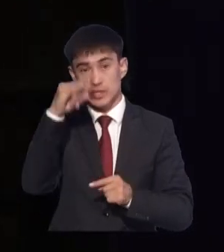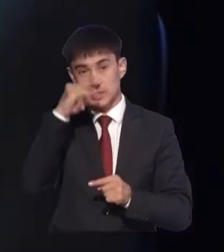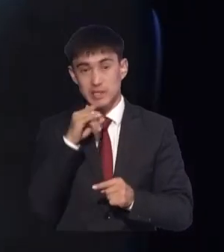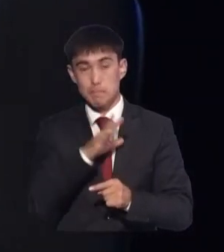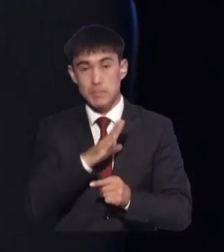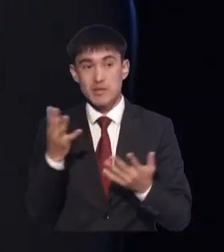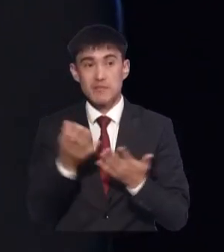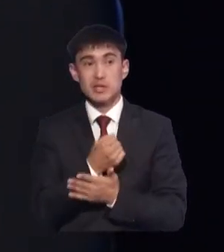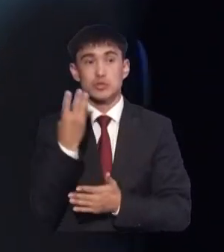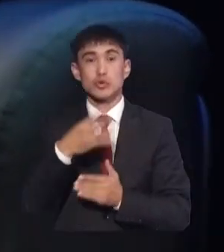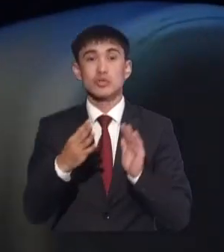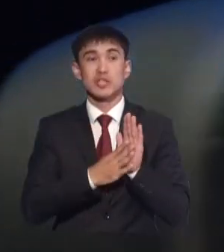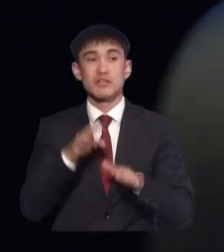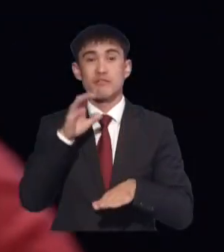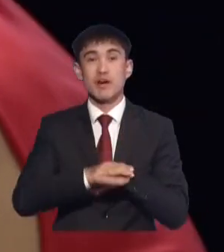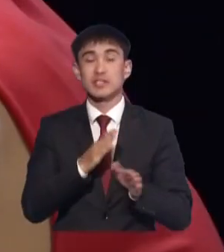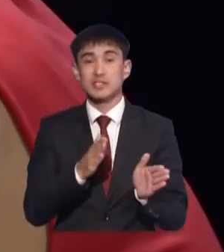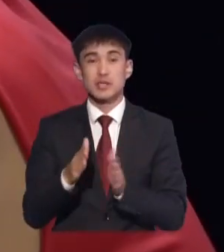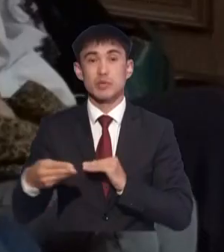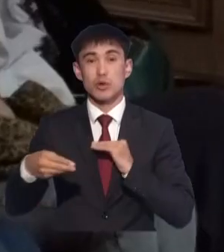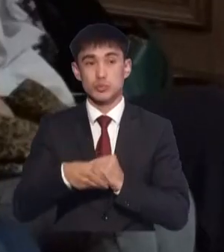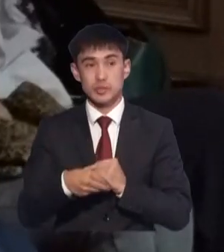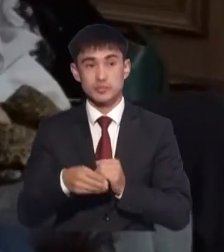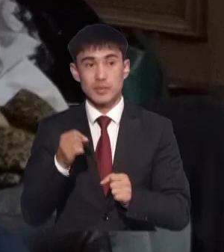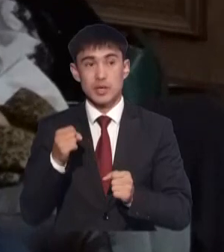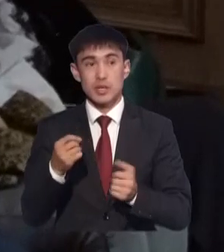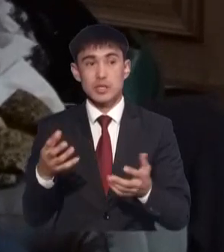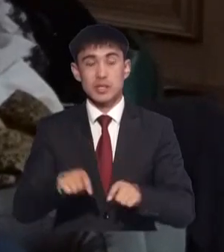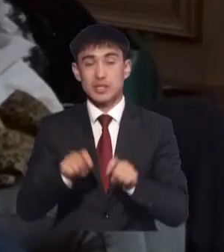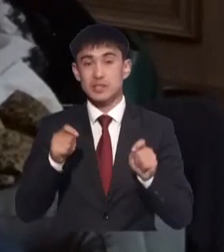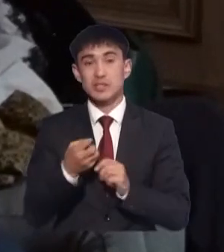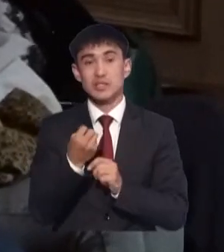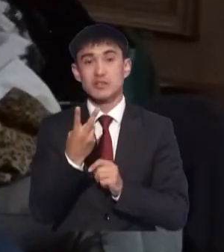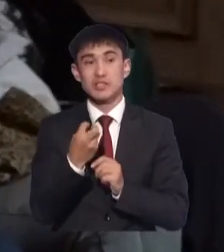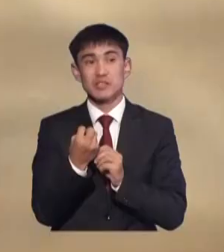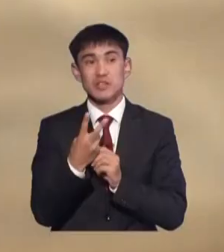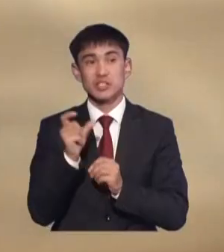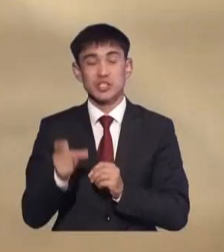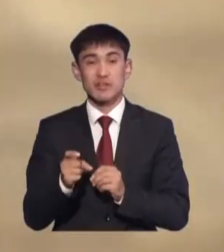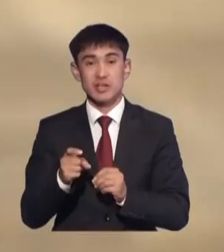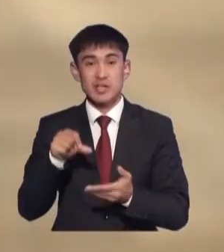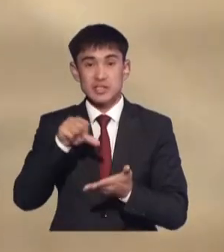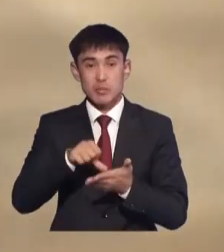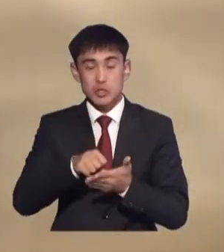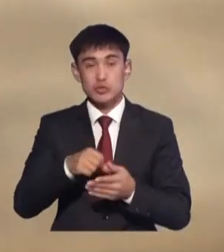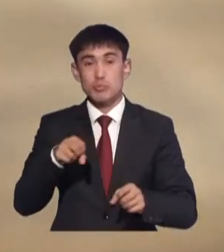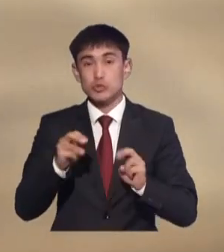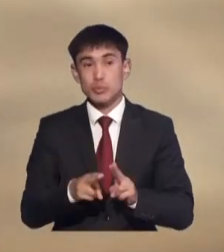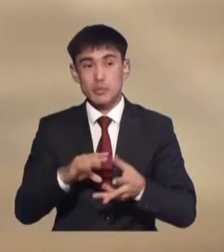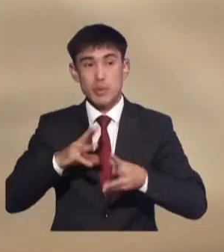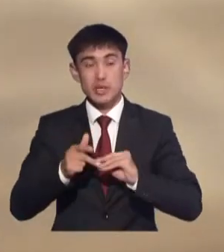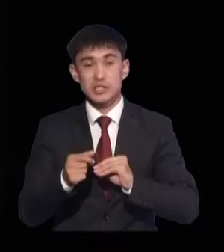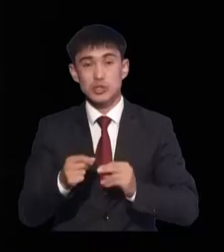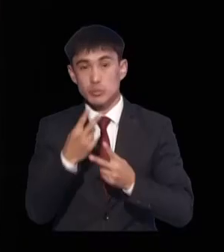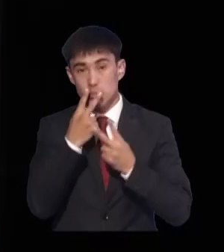Казахстане было выявлено 49 фактов системной коррупции. Разоблачено 212 человек, замешанных в преступлениях. Этот показатель еще